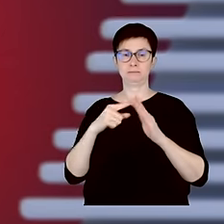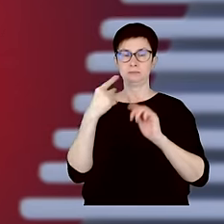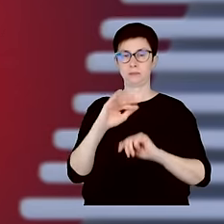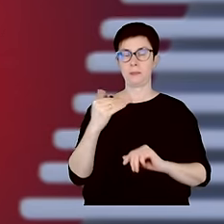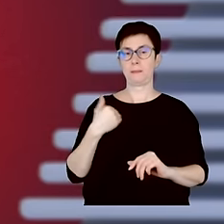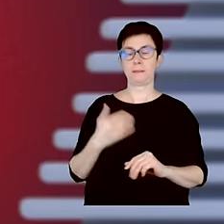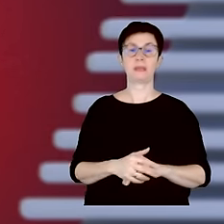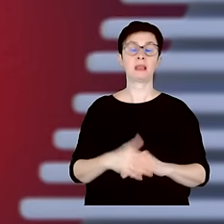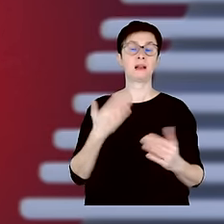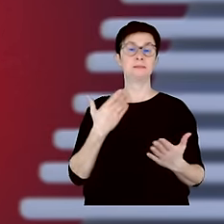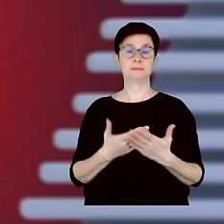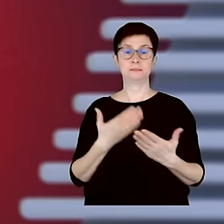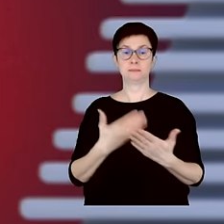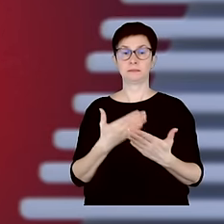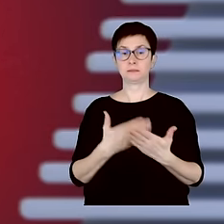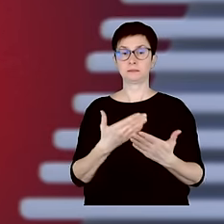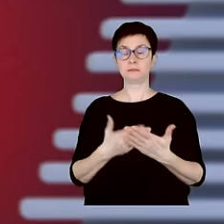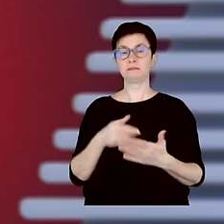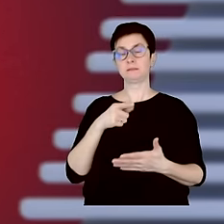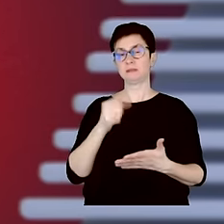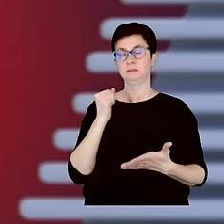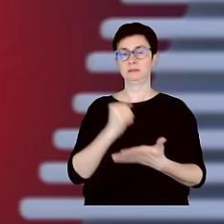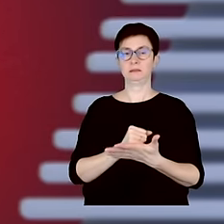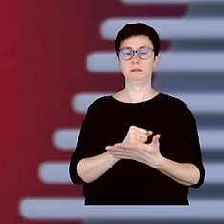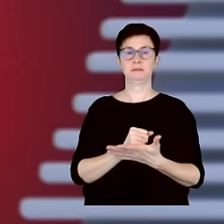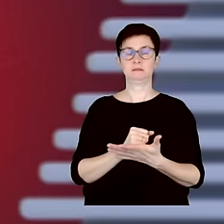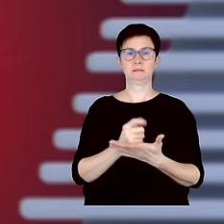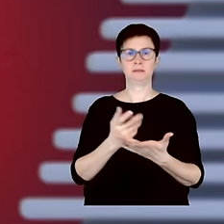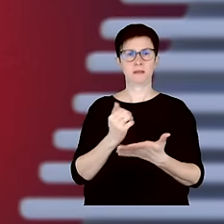że tej sprawy nie można załatwić w sposób